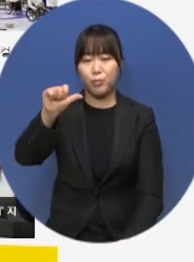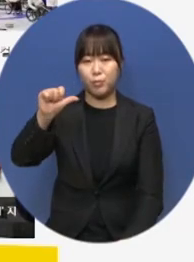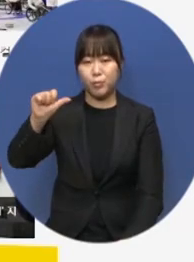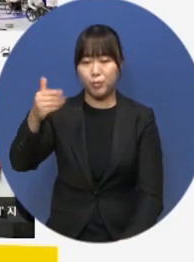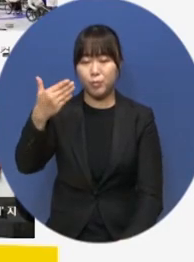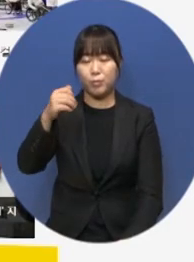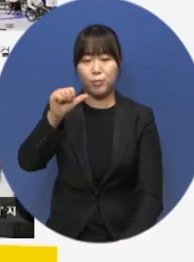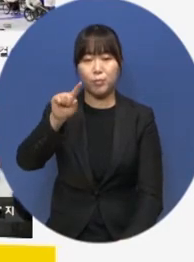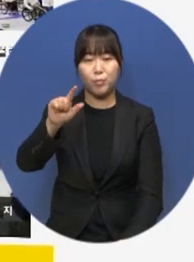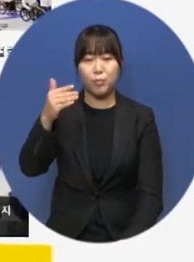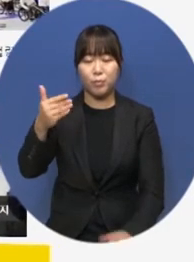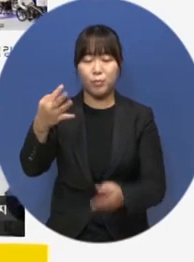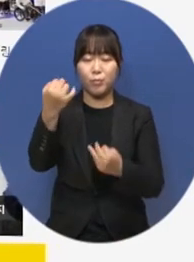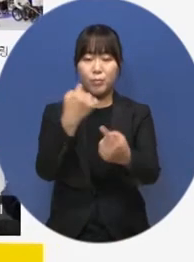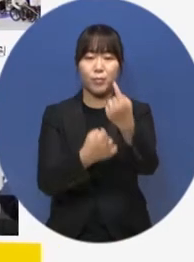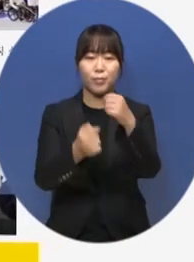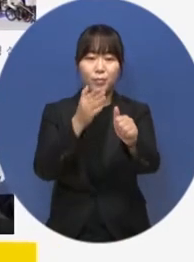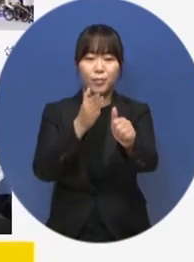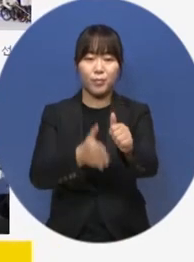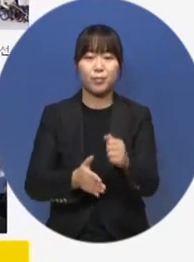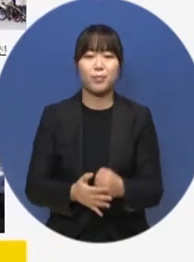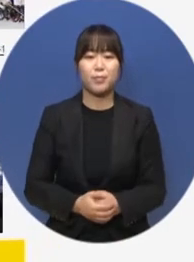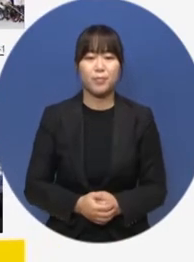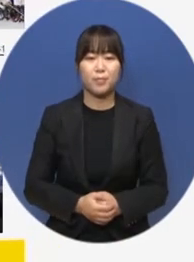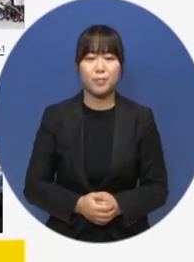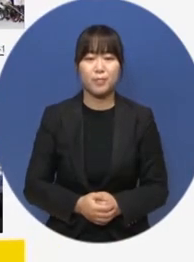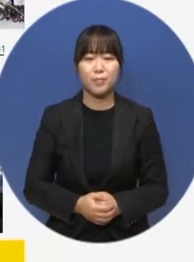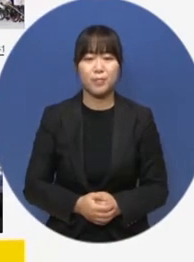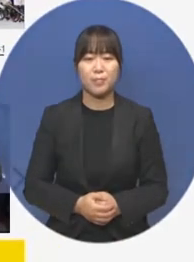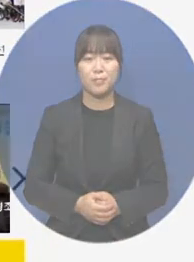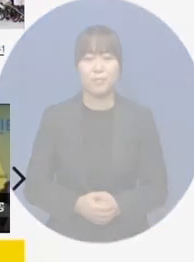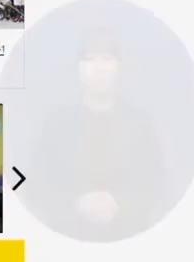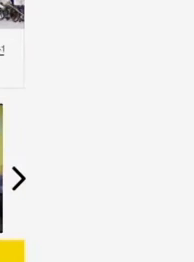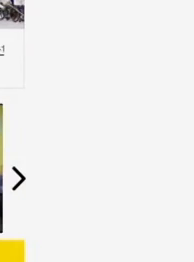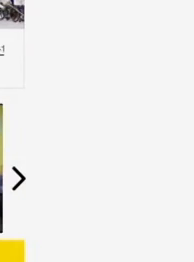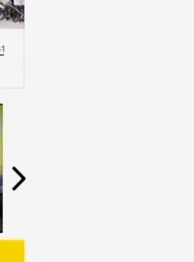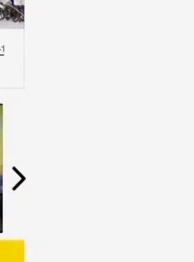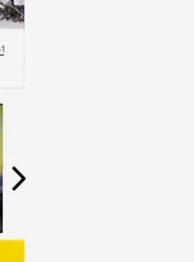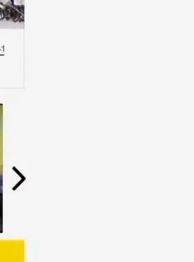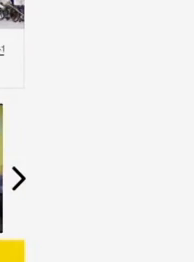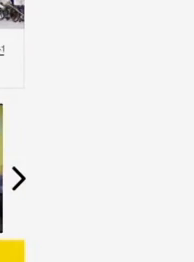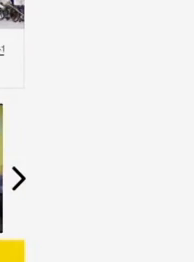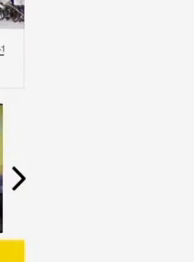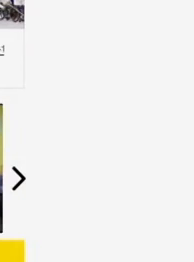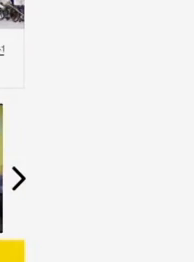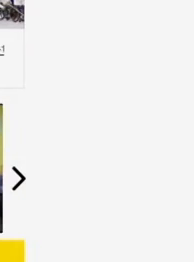02-2655-9519로 많은 제보 바랍니다.